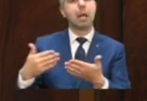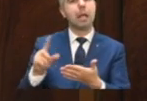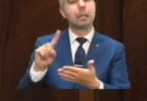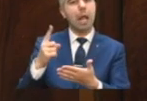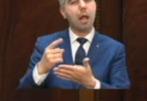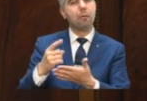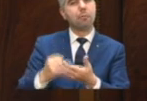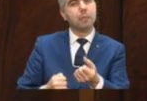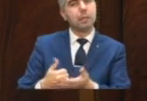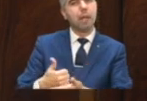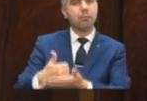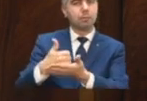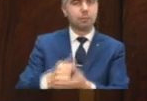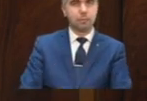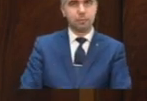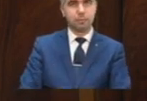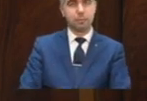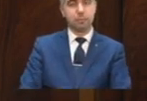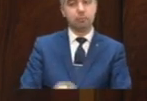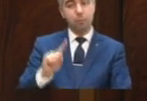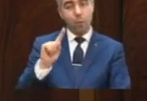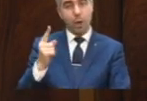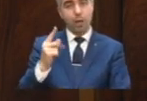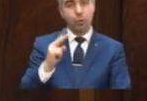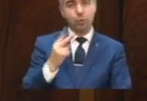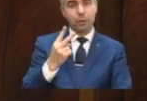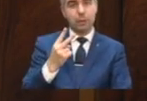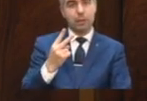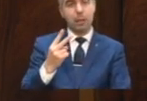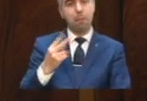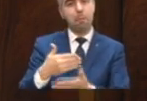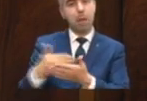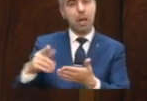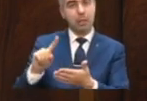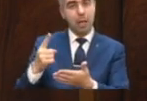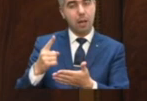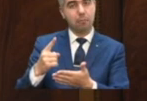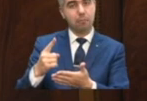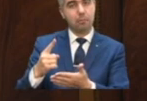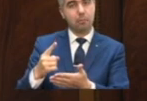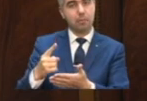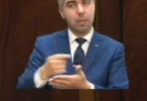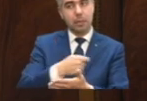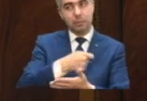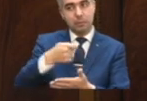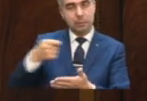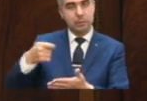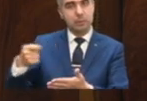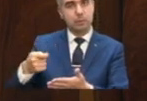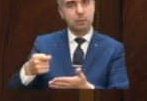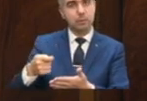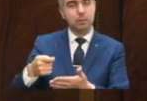الدعم. وصلنا لهاد 21 مليار ديال الدعم، ولكن ما تصرفاتش، يعني العقود